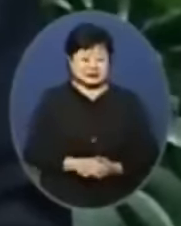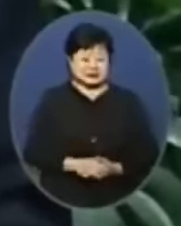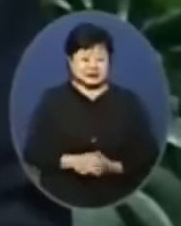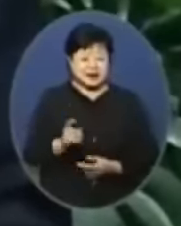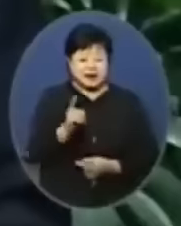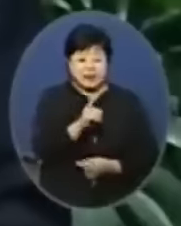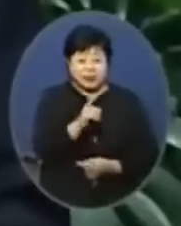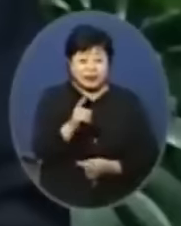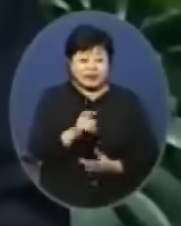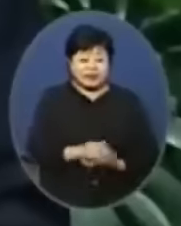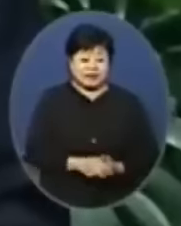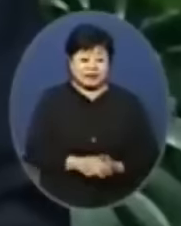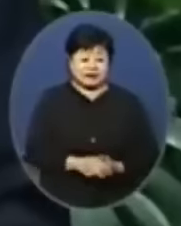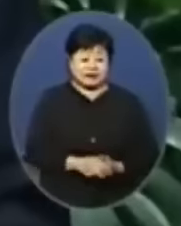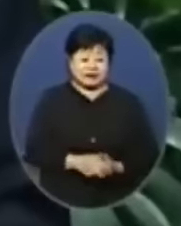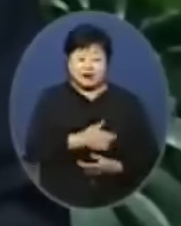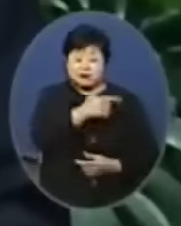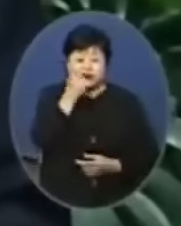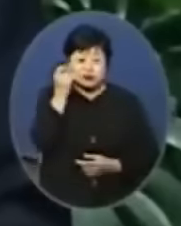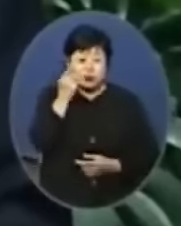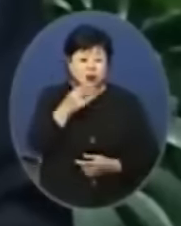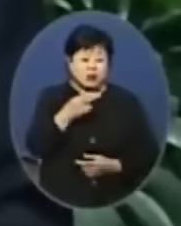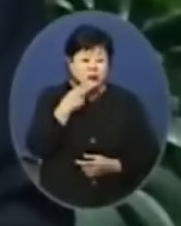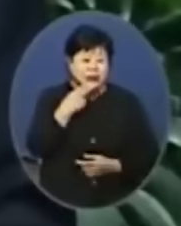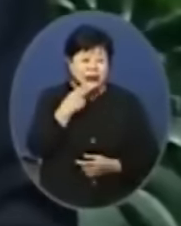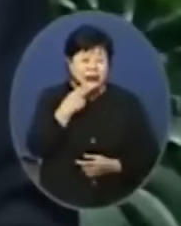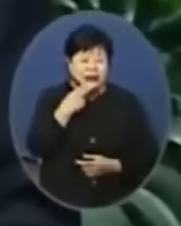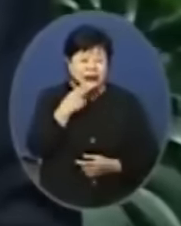없다는 것, 모자란다는 것은